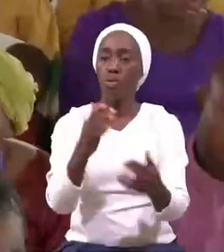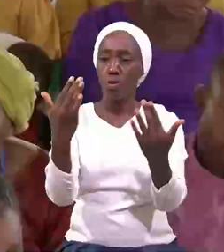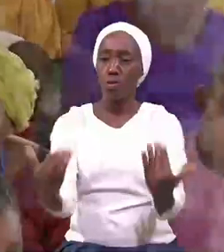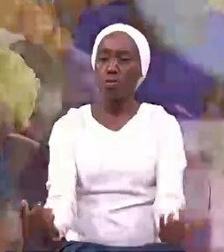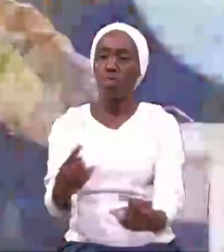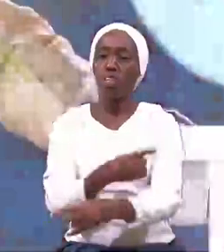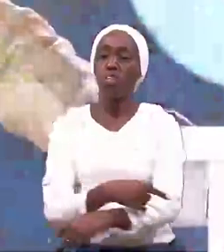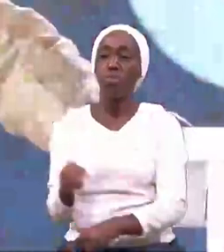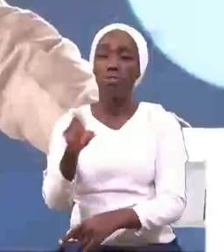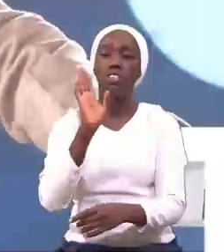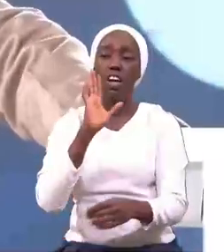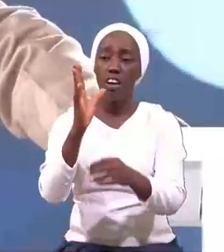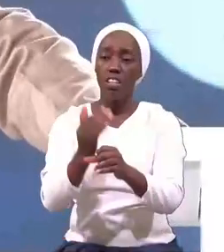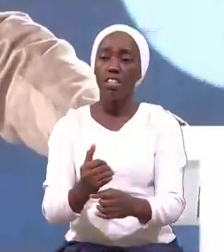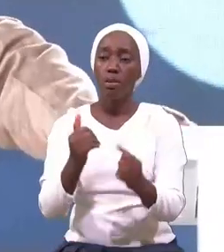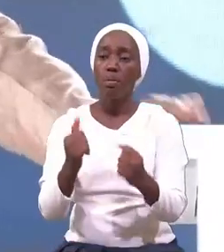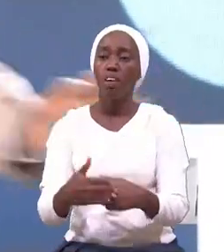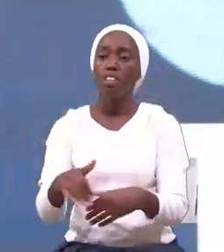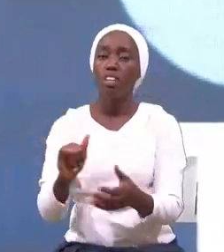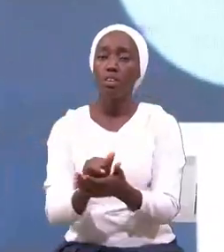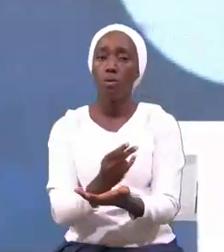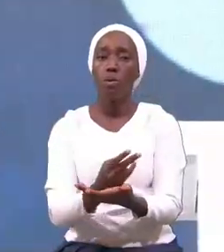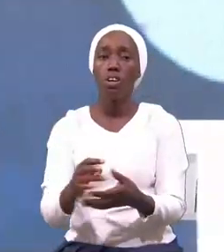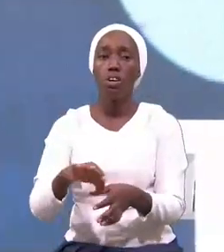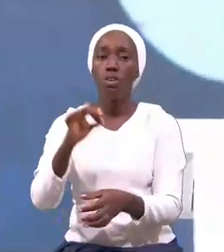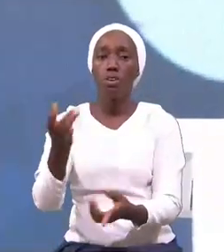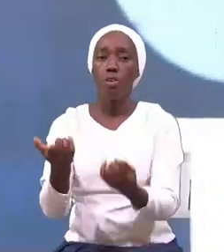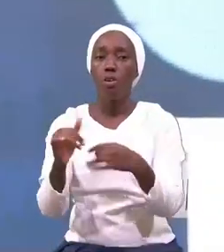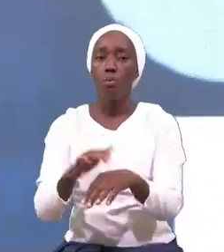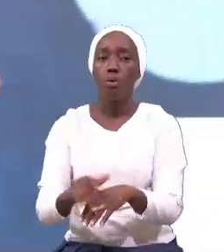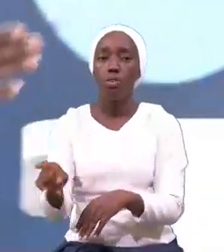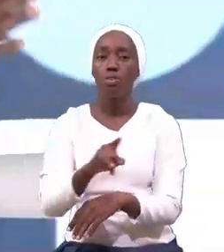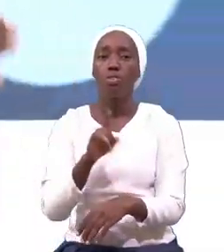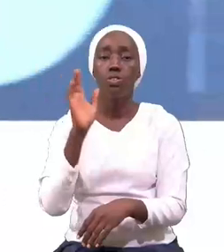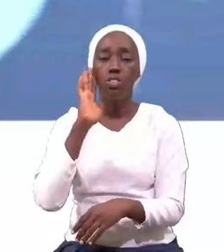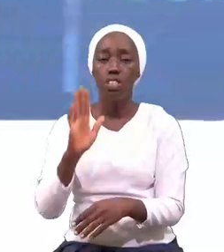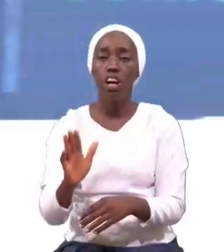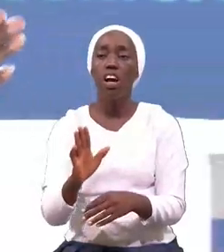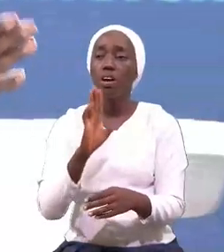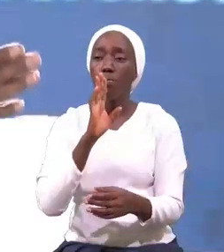puissance. Le Saint-Esprit survenant sur vous.